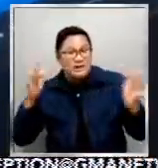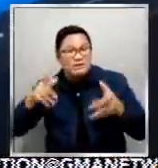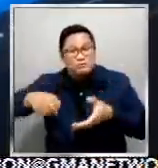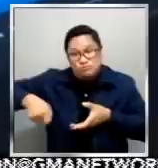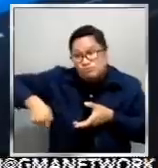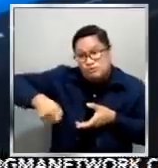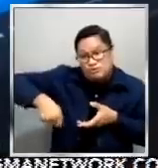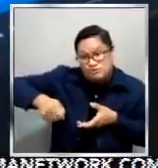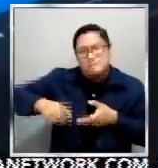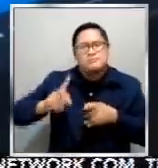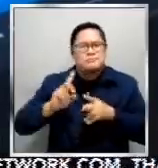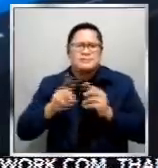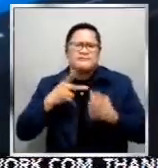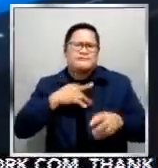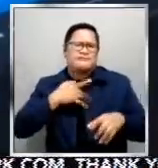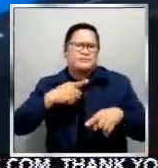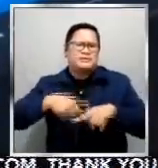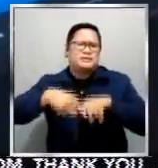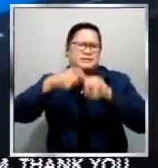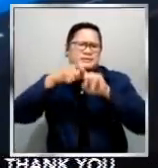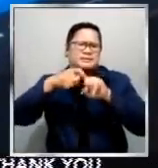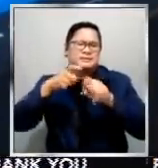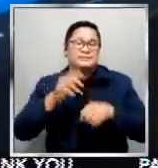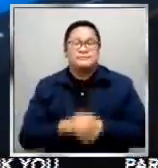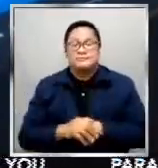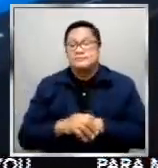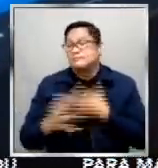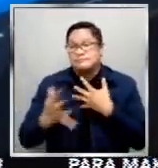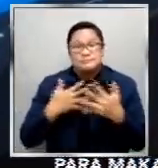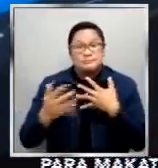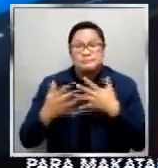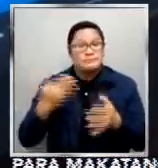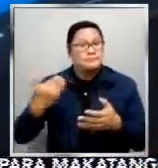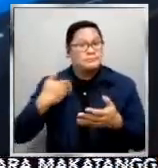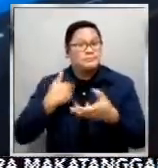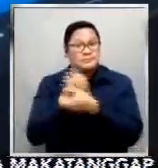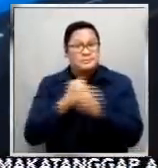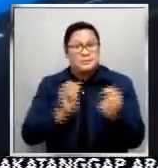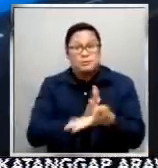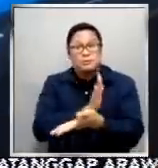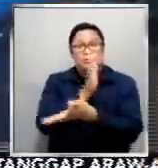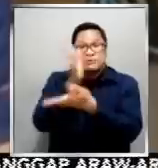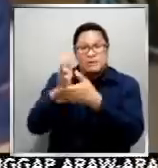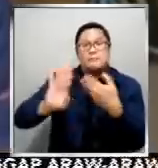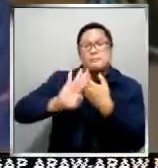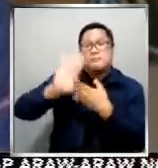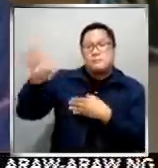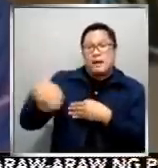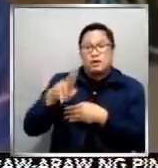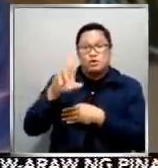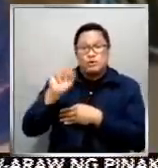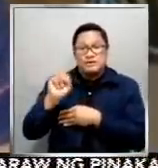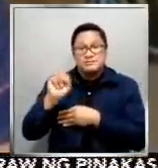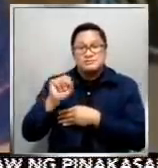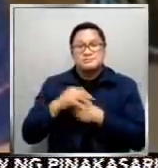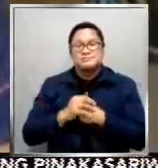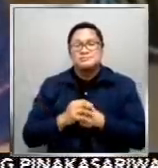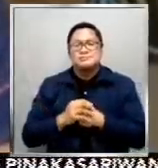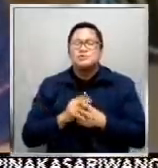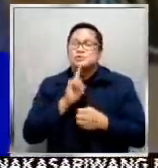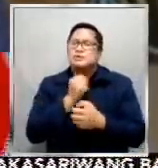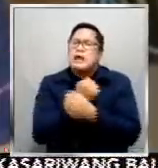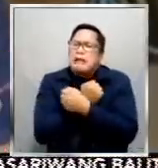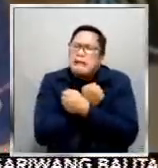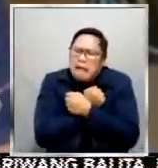tila bitin sa aksyon. Kaya't kahit na hindi pa safe ang pagbiyahe, ay bumalik ng Amerika si Jeff. Mahal kong bilyar eh. Hindi ko